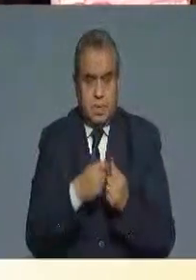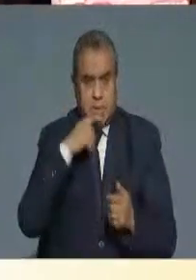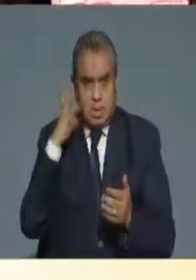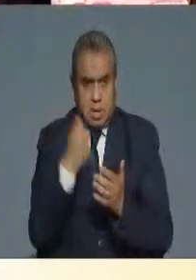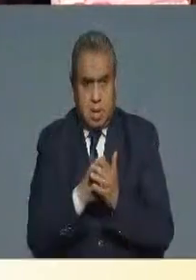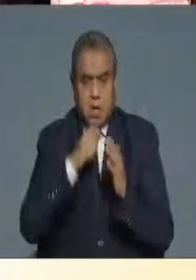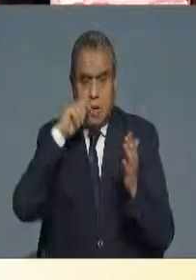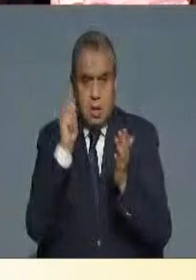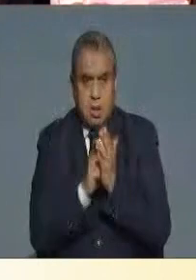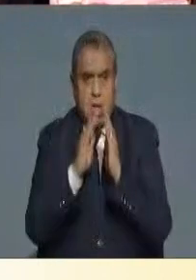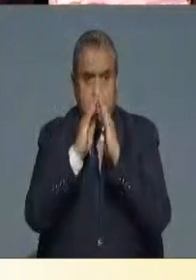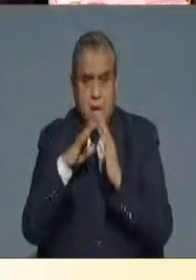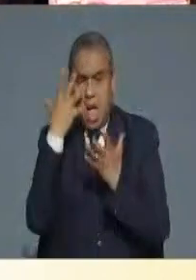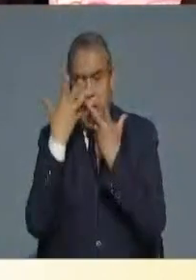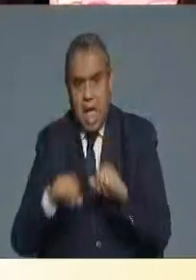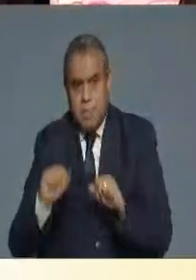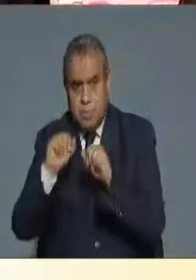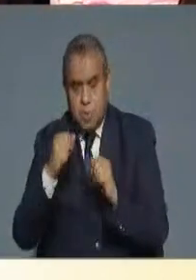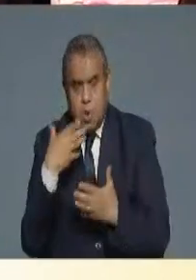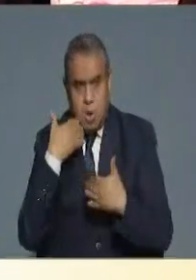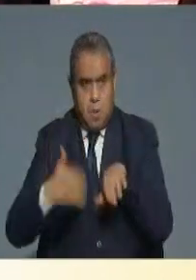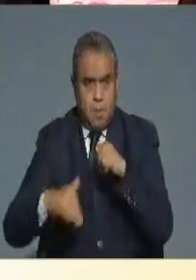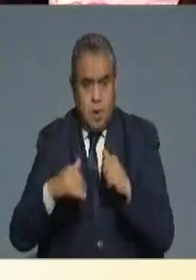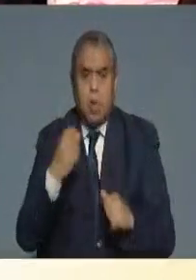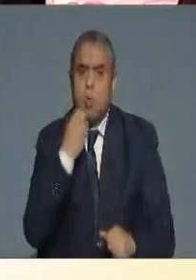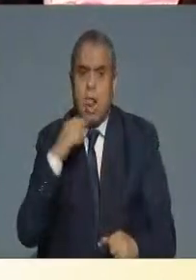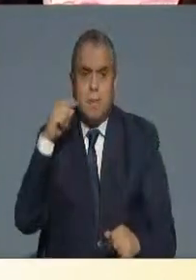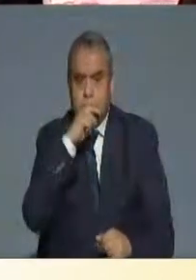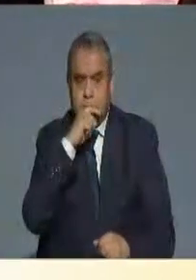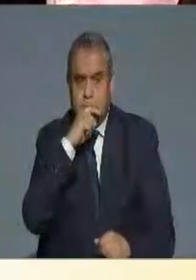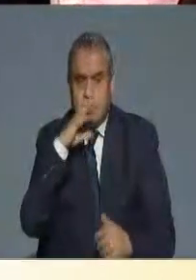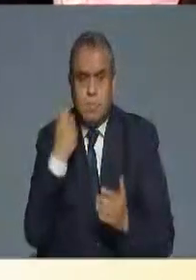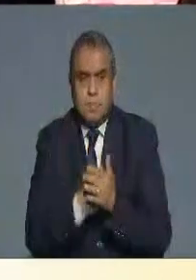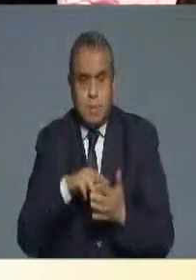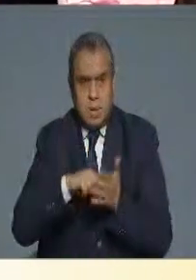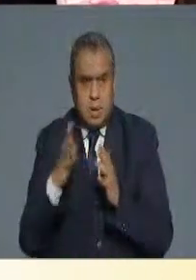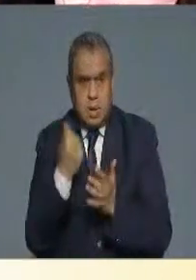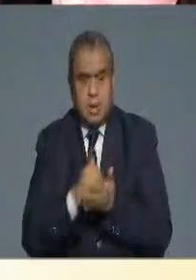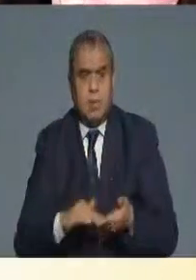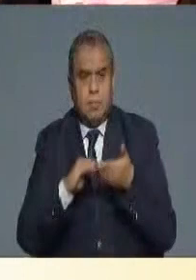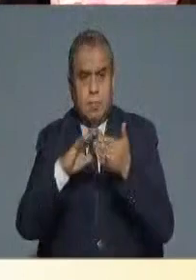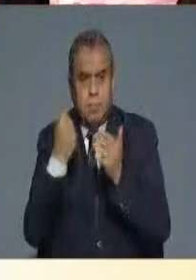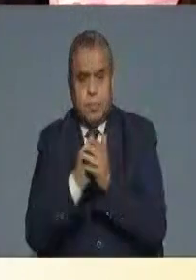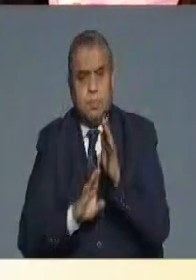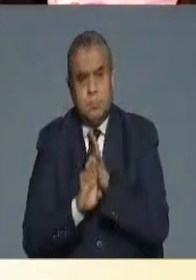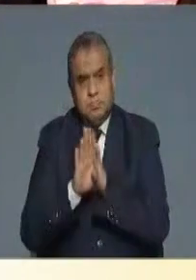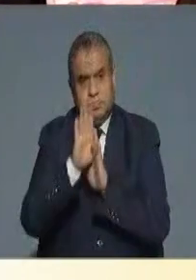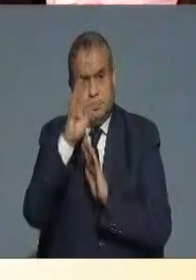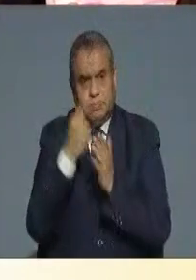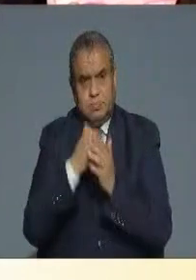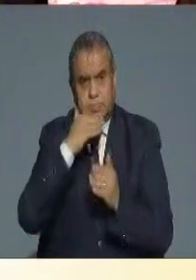تؤكد استمرار التزام مصر برعاية أبنائها وبناتها وإتاحة